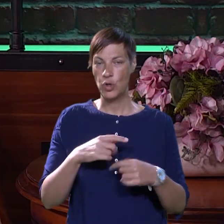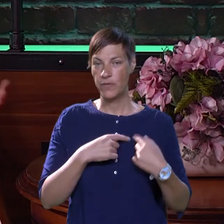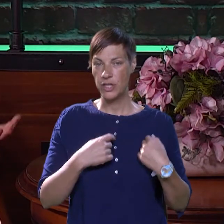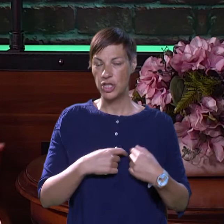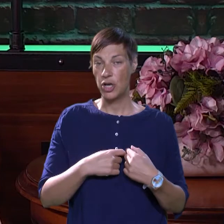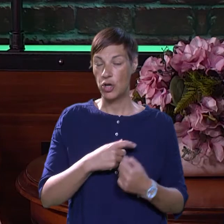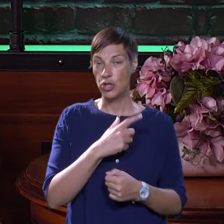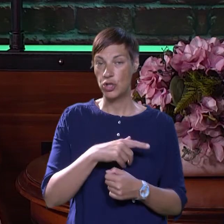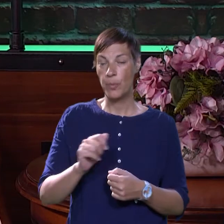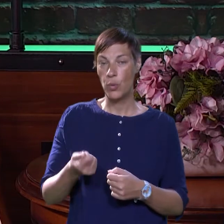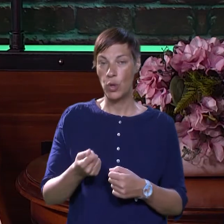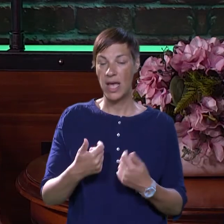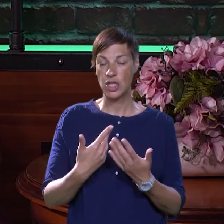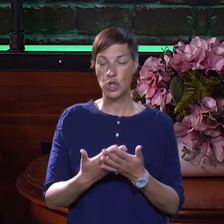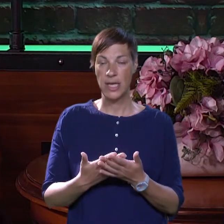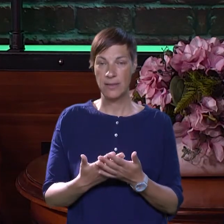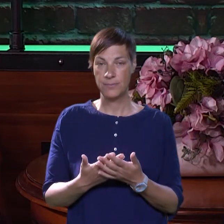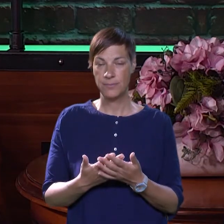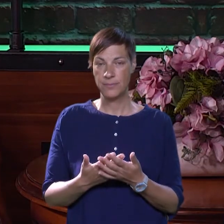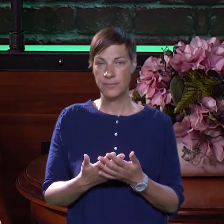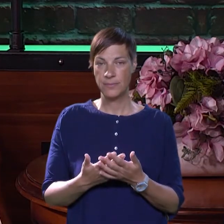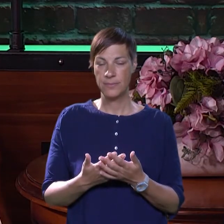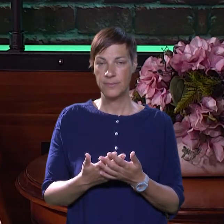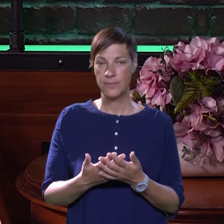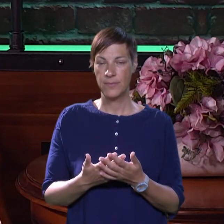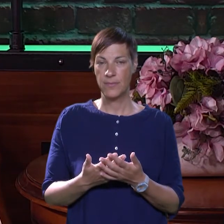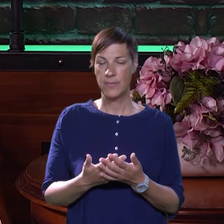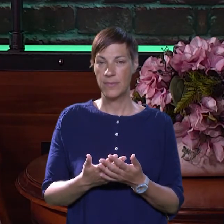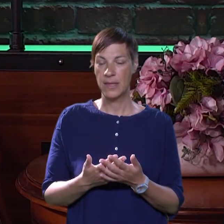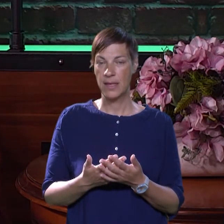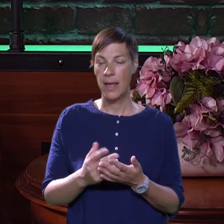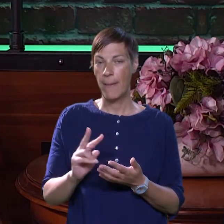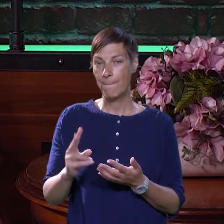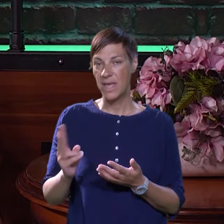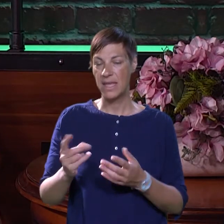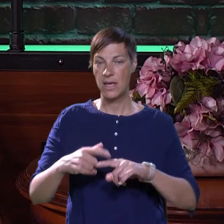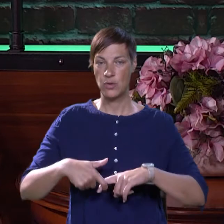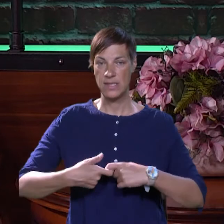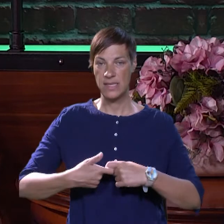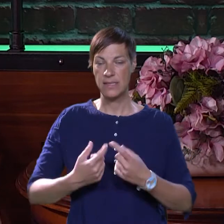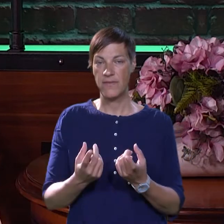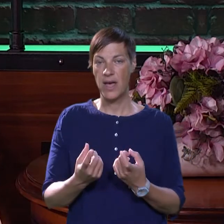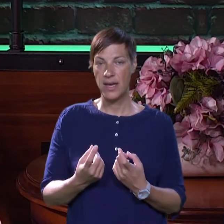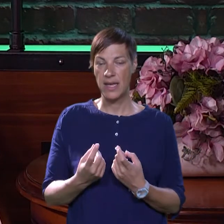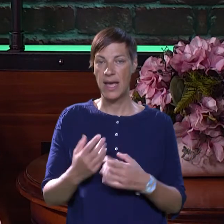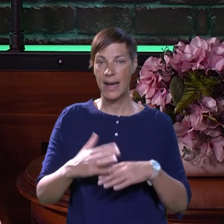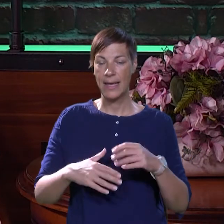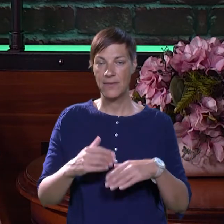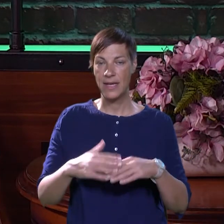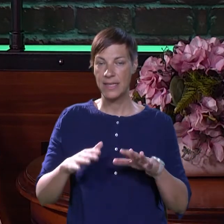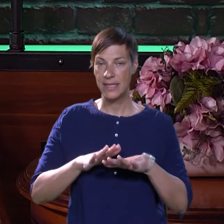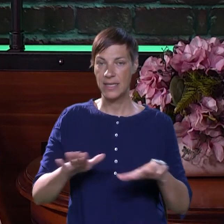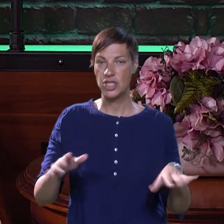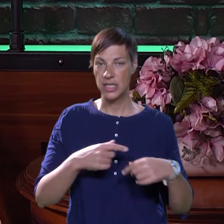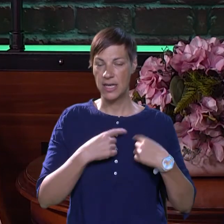ljudi uključuje u to volontiranje. Tako da, mijenjaju se stvari, ali kvaliteta